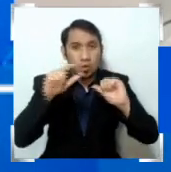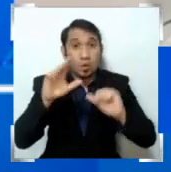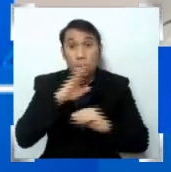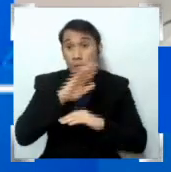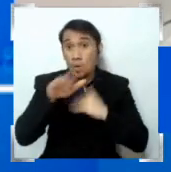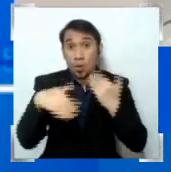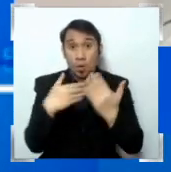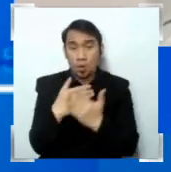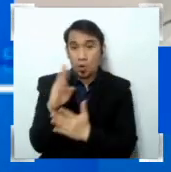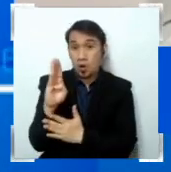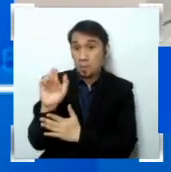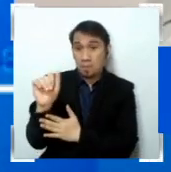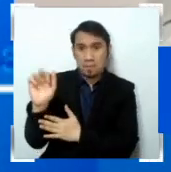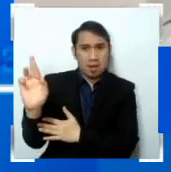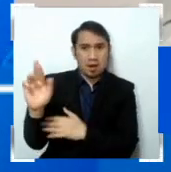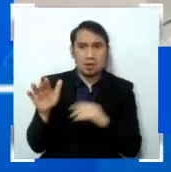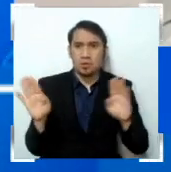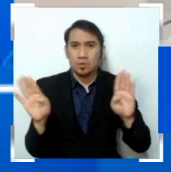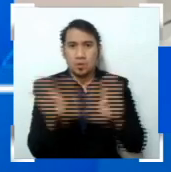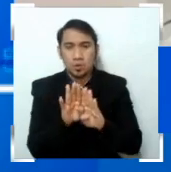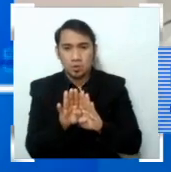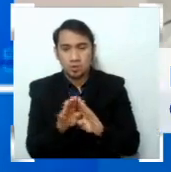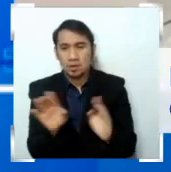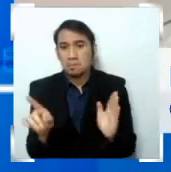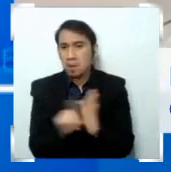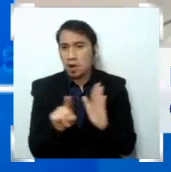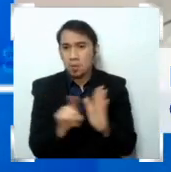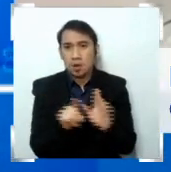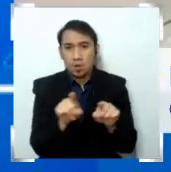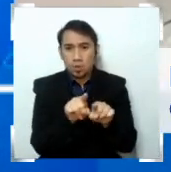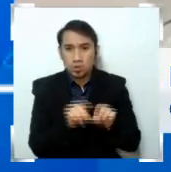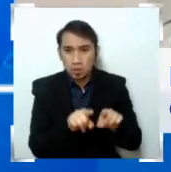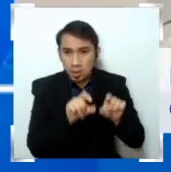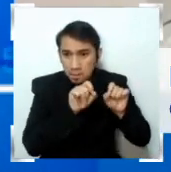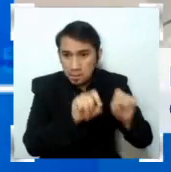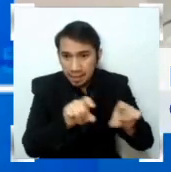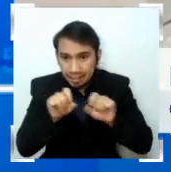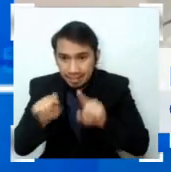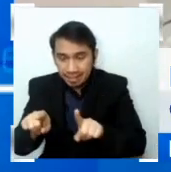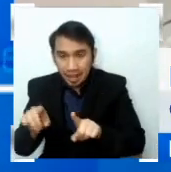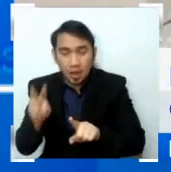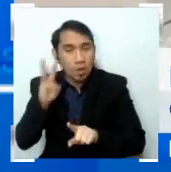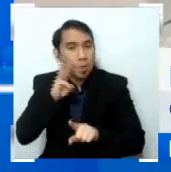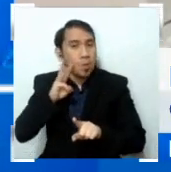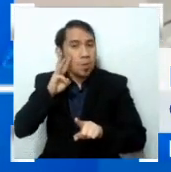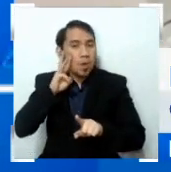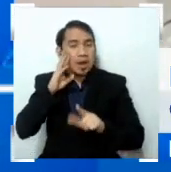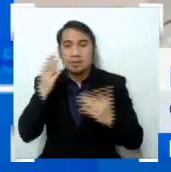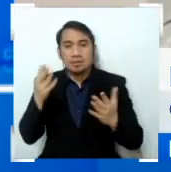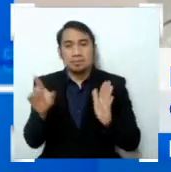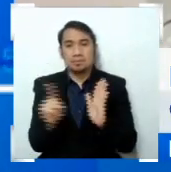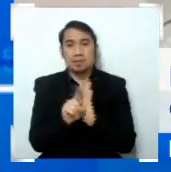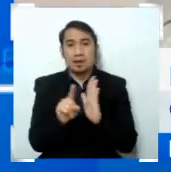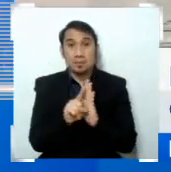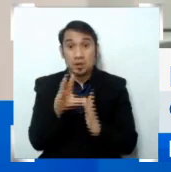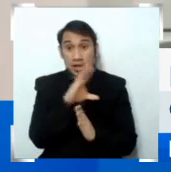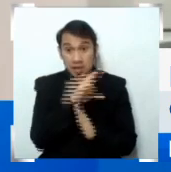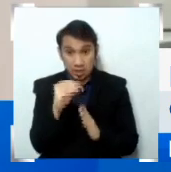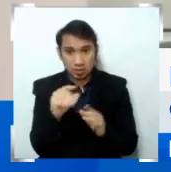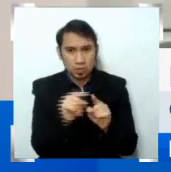Bawal nga magbinta ng alak. Pangalawa, yung walang face mask talang bawal